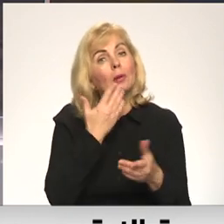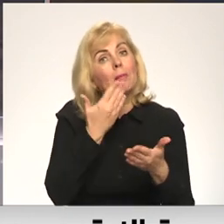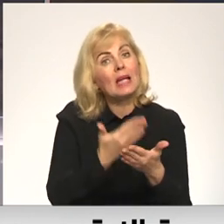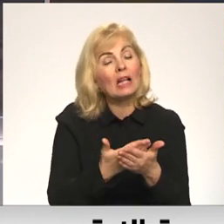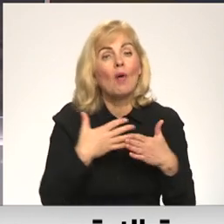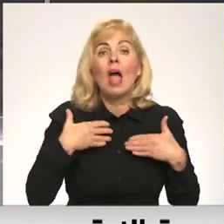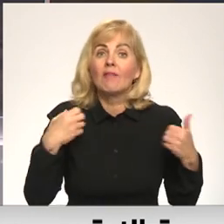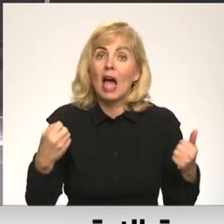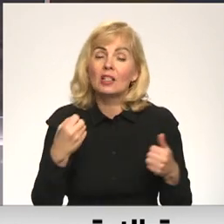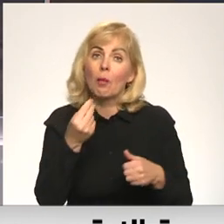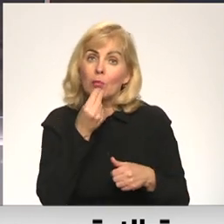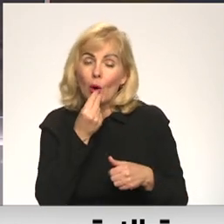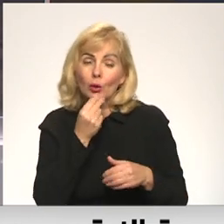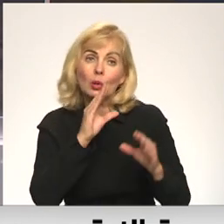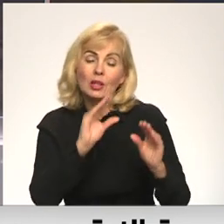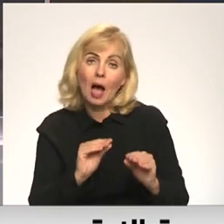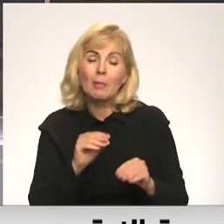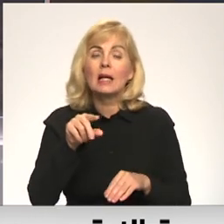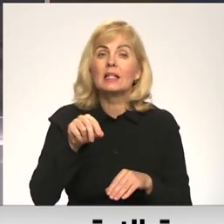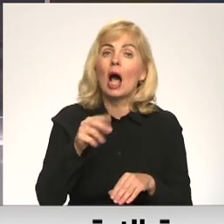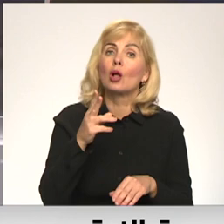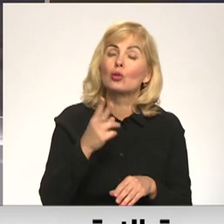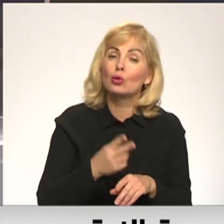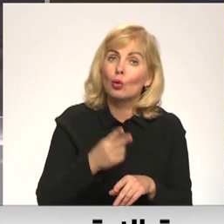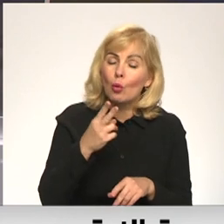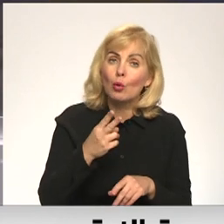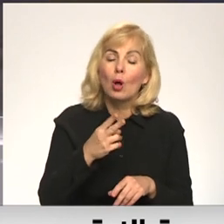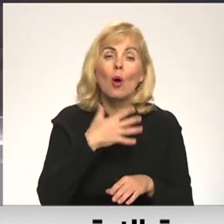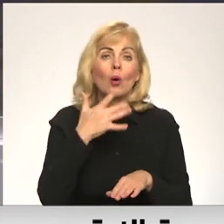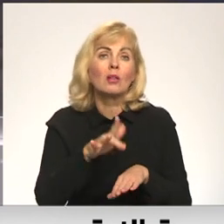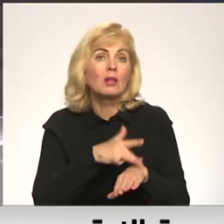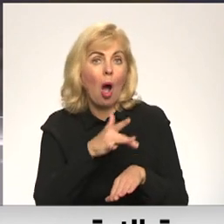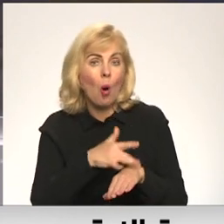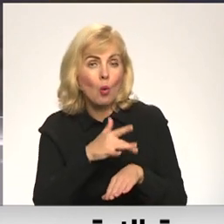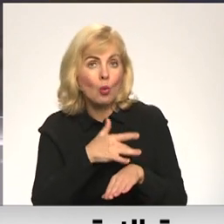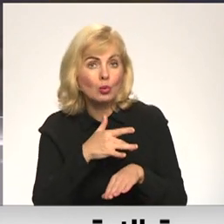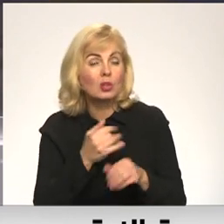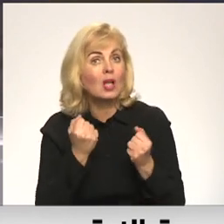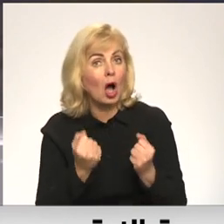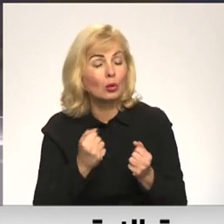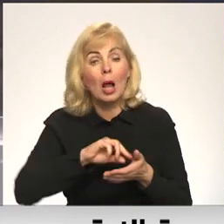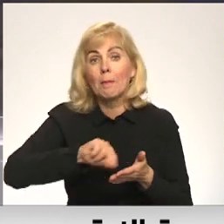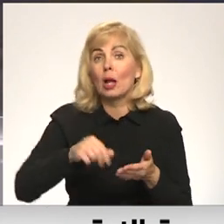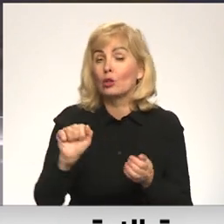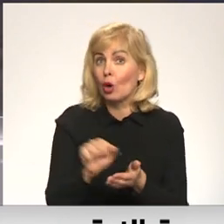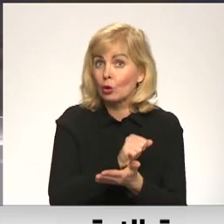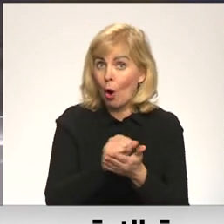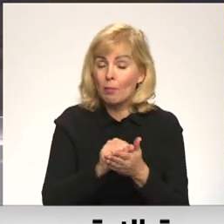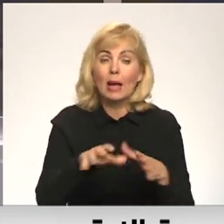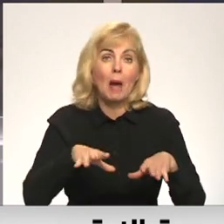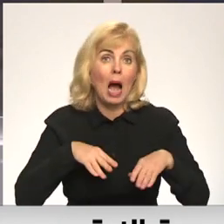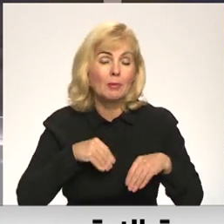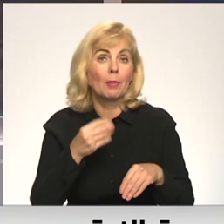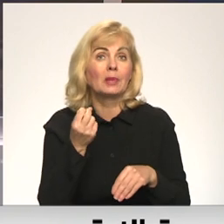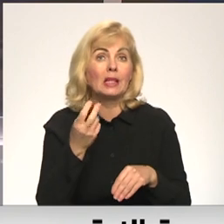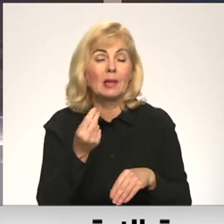veselīgākus produktus ar samazinātu sāls, cukuru un piesātināto tauku saturu. Parakstot memorandu, to apņēmušies